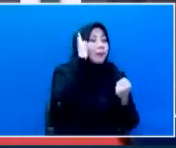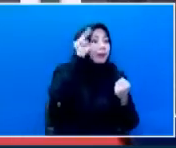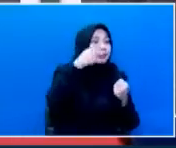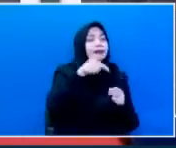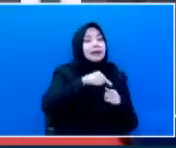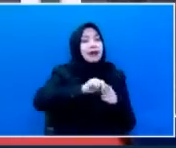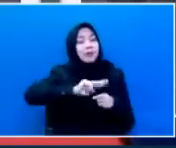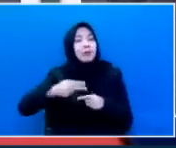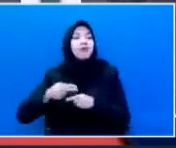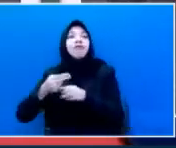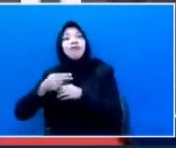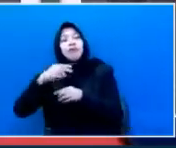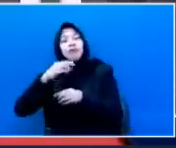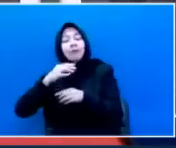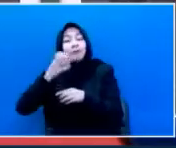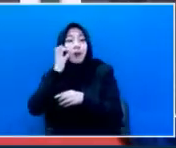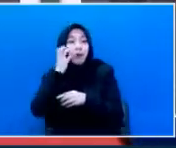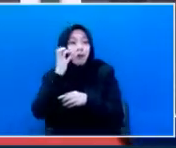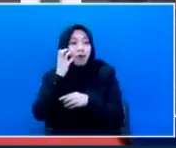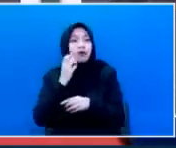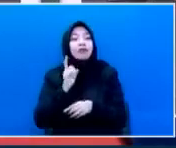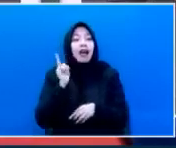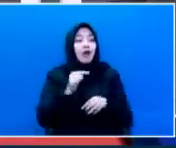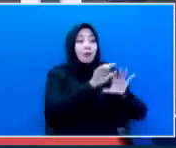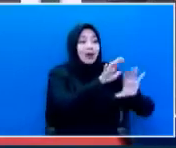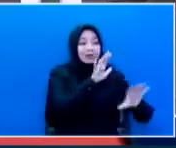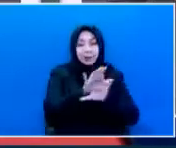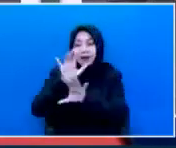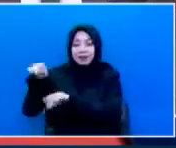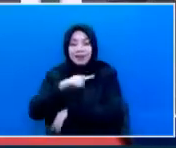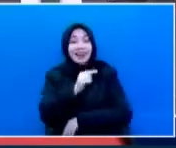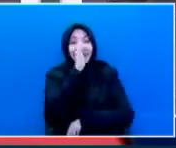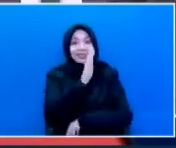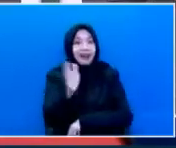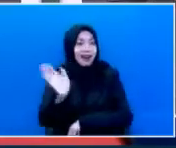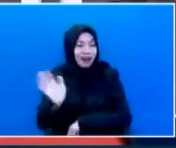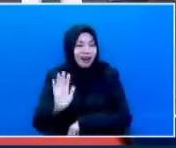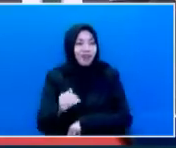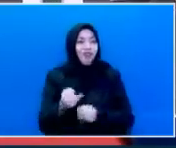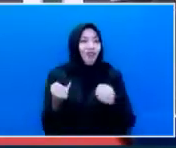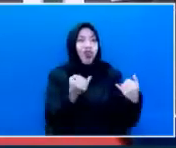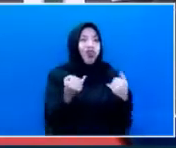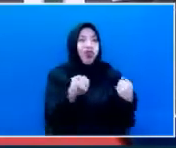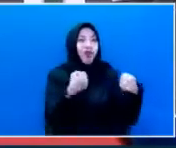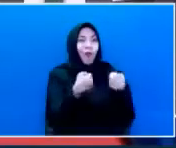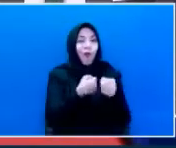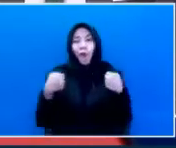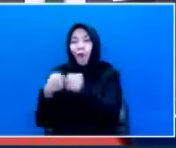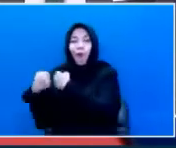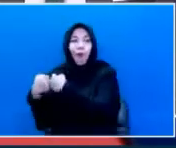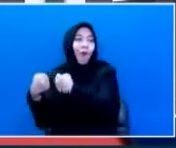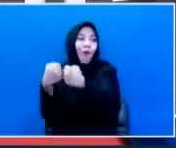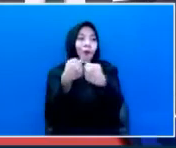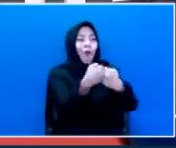kekuasaan dan kalau misalnya mereka tidak netral dan kemudian saling baku hantam sesama